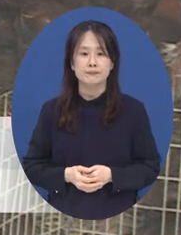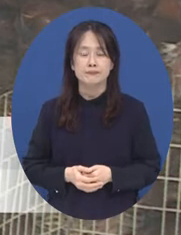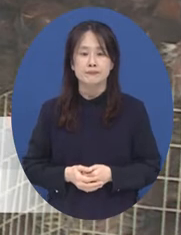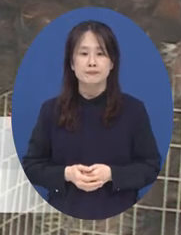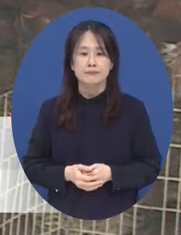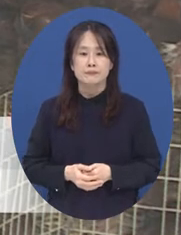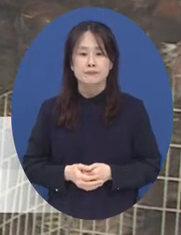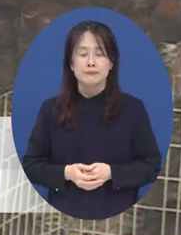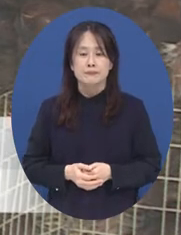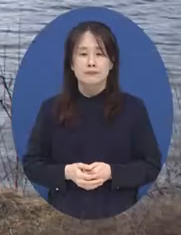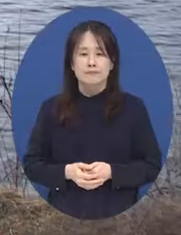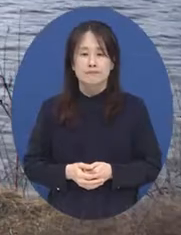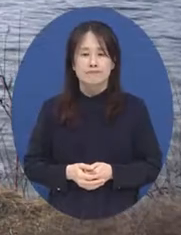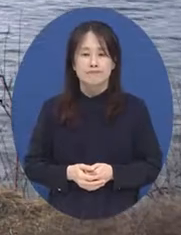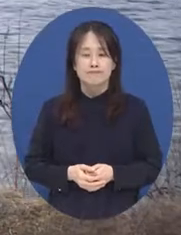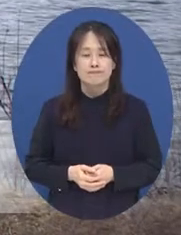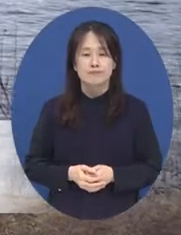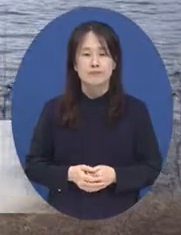보도입니다